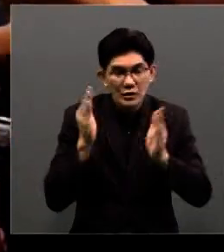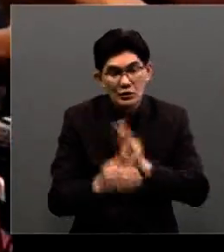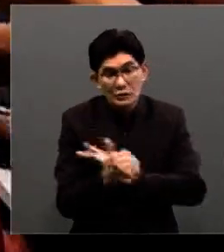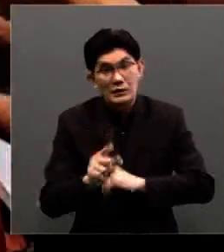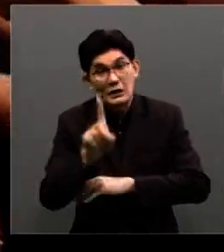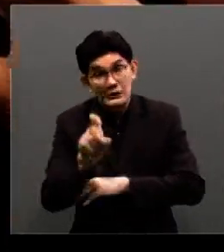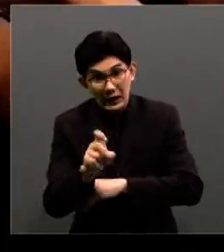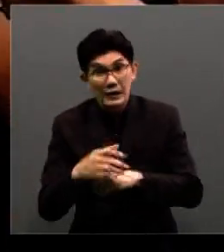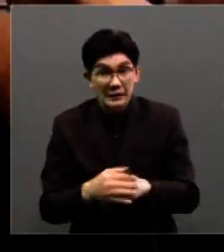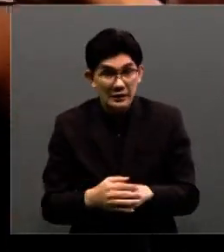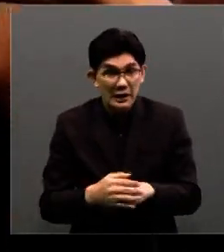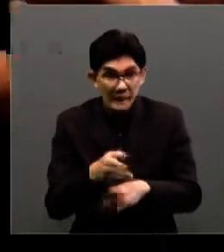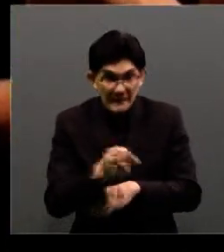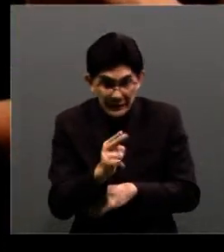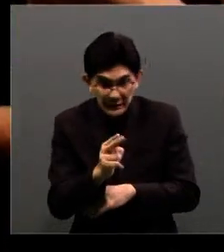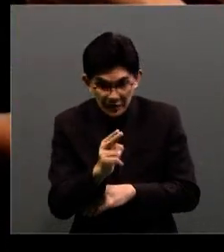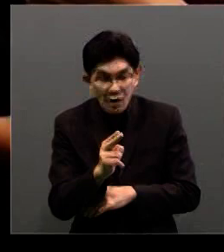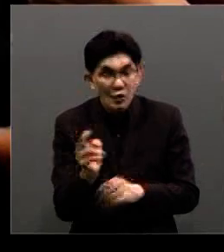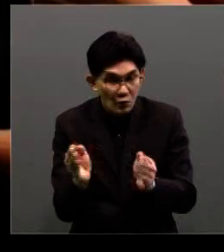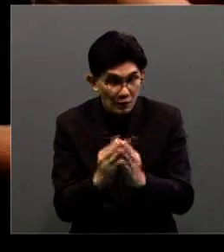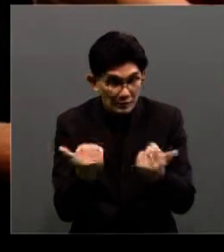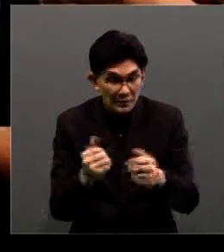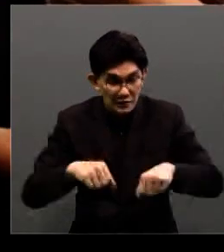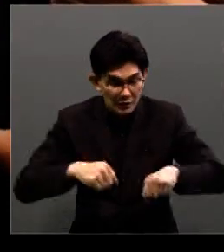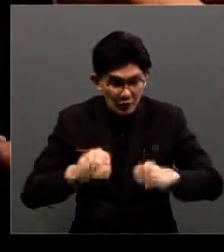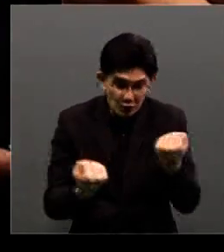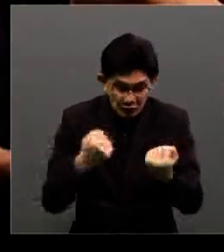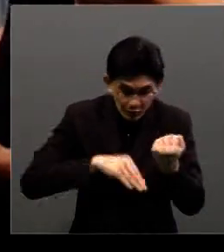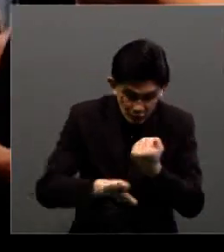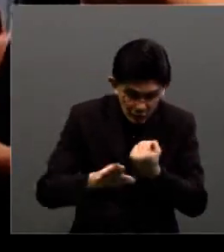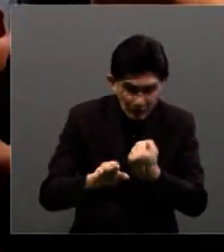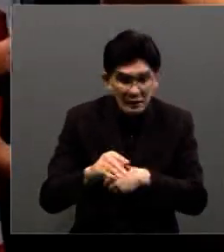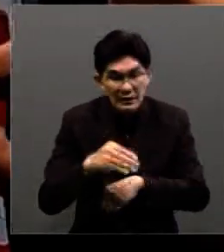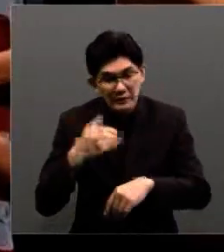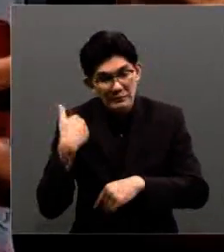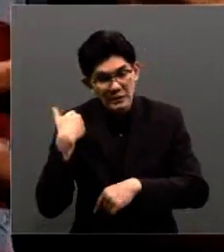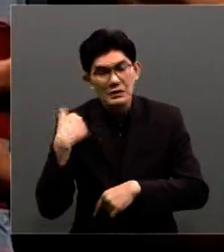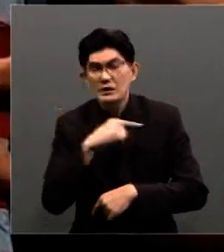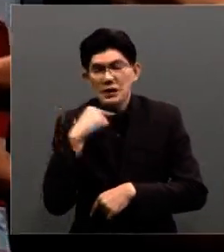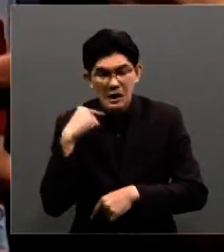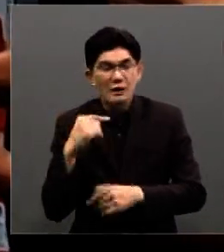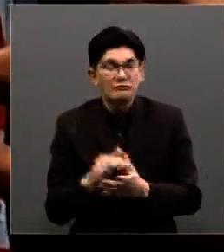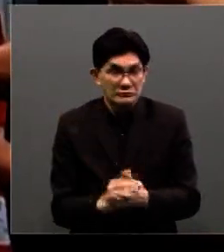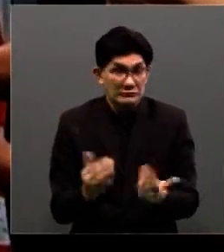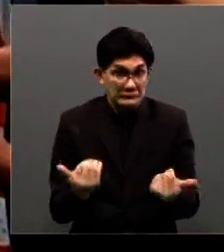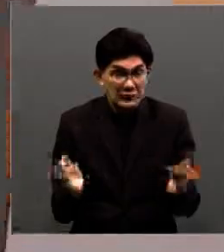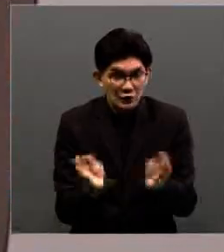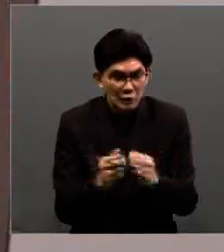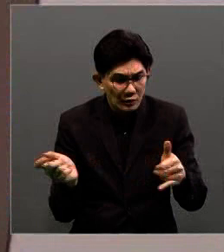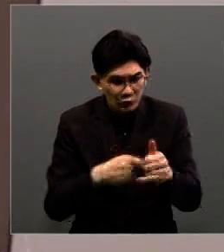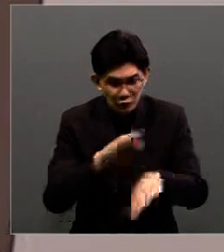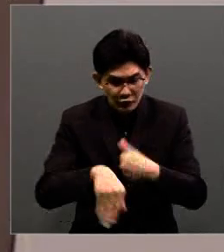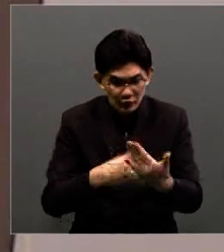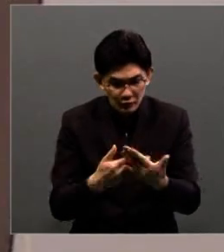ความตายโดยมีและใช้อาวุธปืนและโดยใช้ยานพาหนะประหารชีวิตทีนี้พอรวมทอดทุกกระทงแล้วเนี่ยนะครับก็